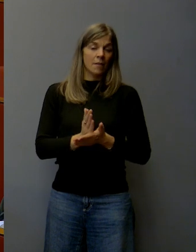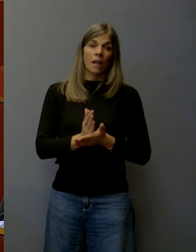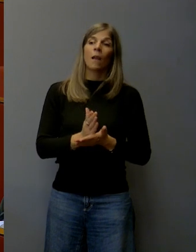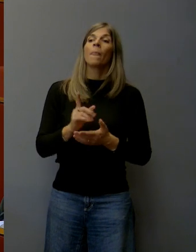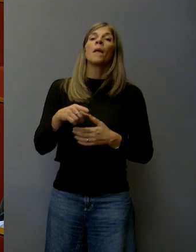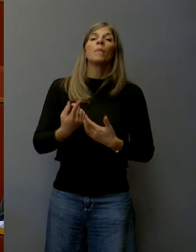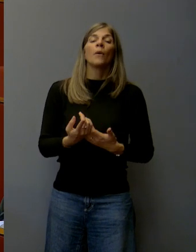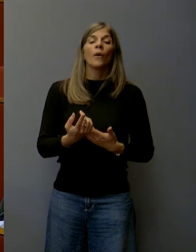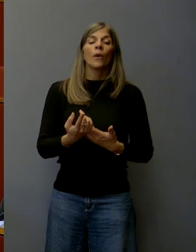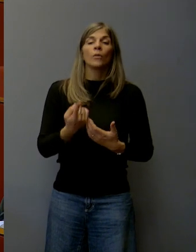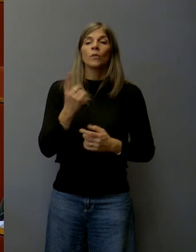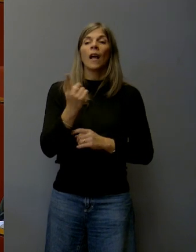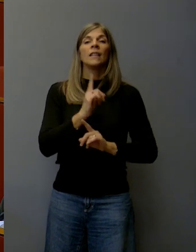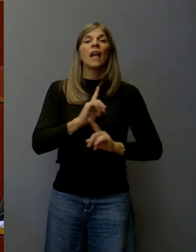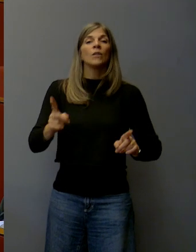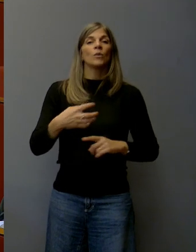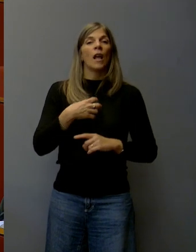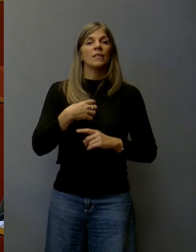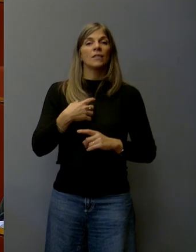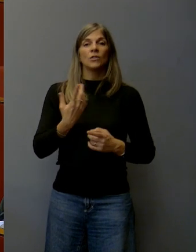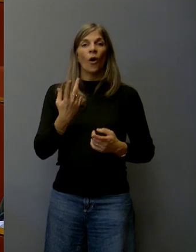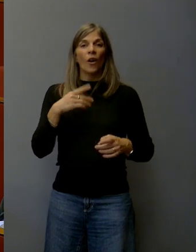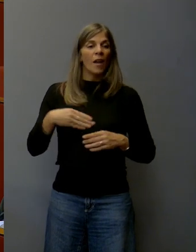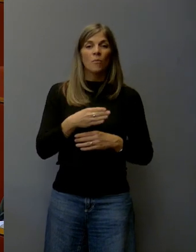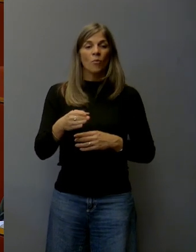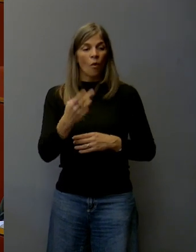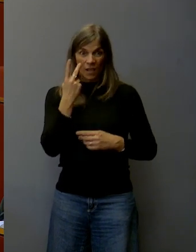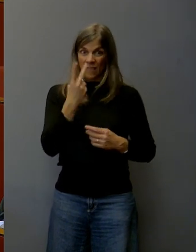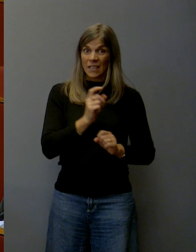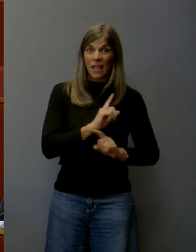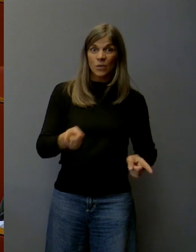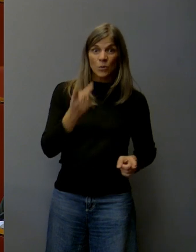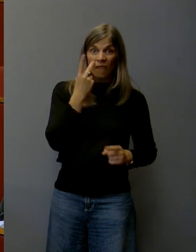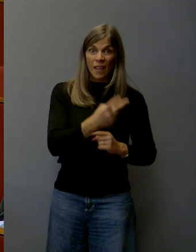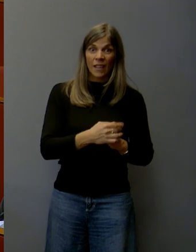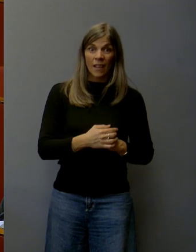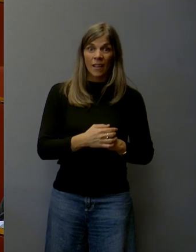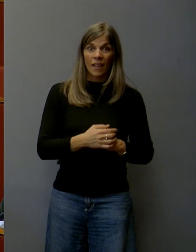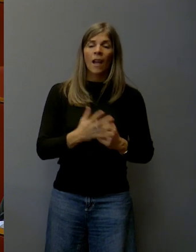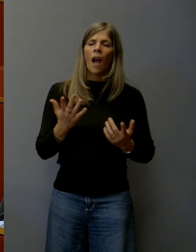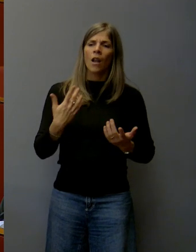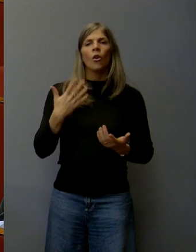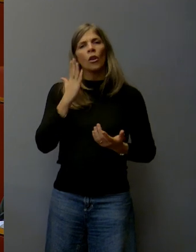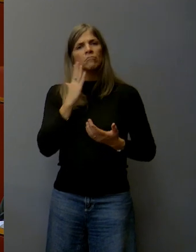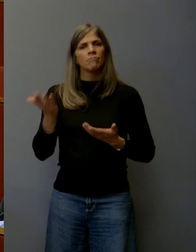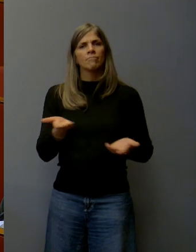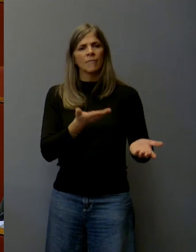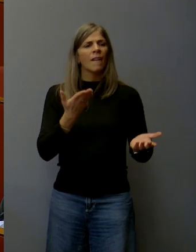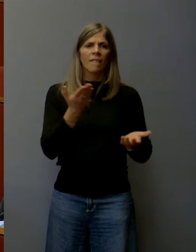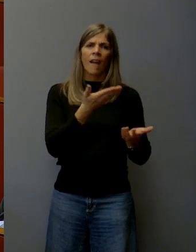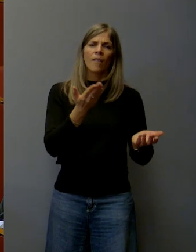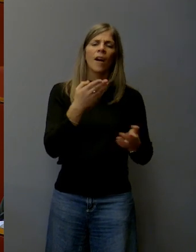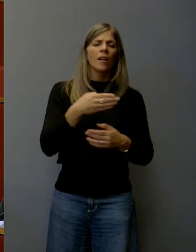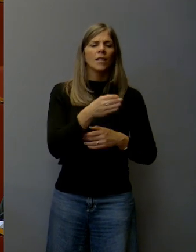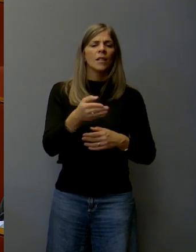ma nessuno assessore si muove e li vede in mezzo alla strada è possibile invito gli assessori a muoversi un po' nelle strade